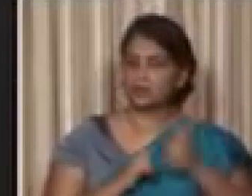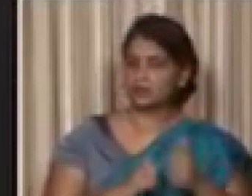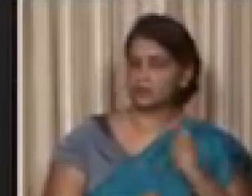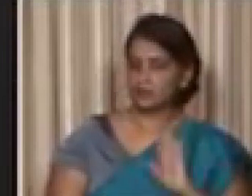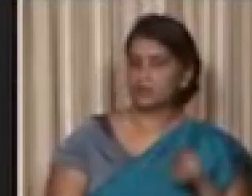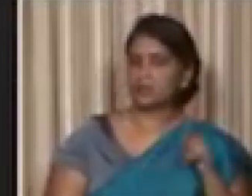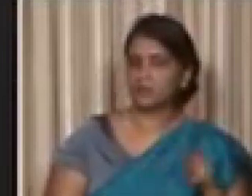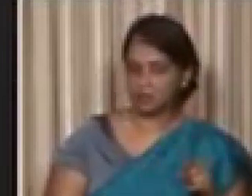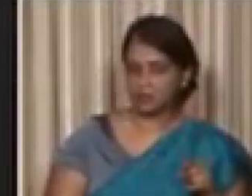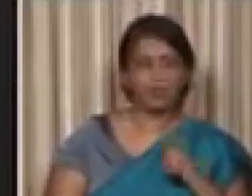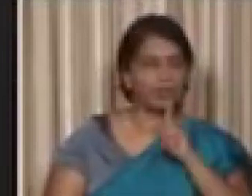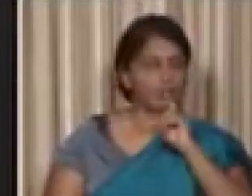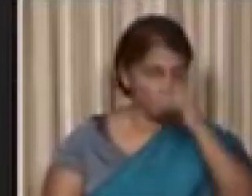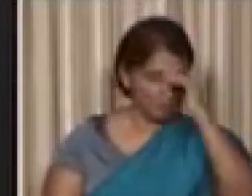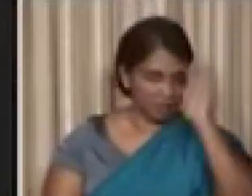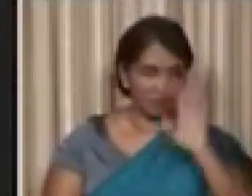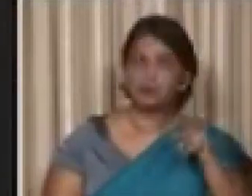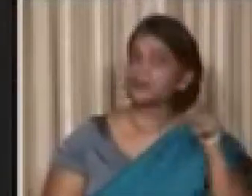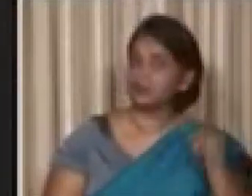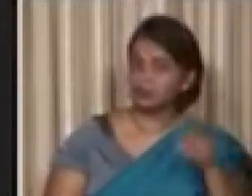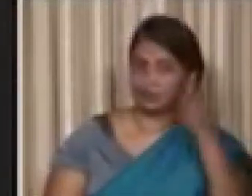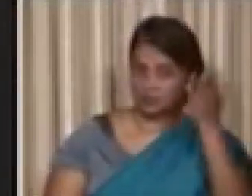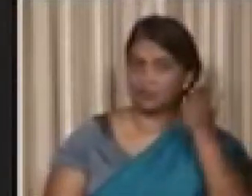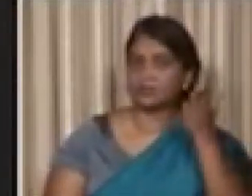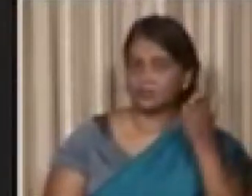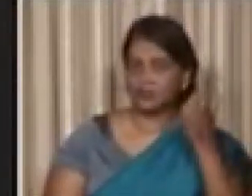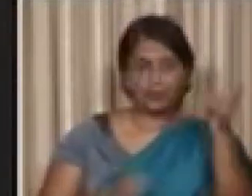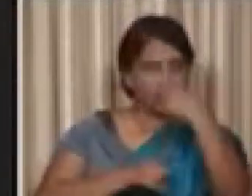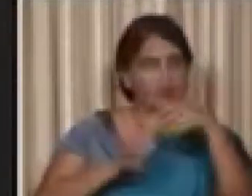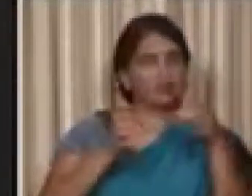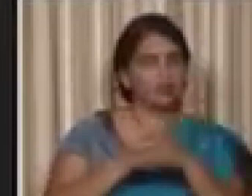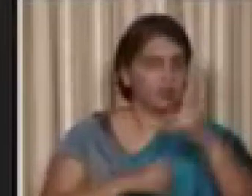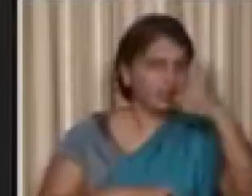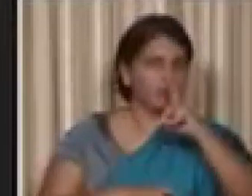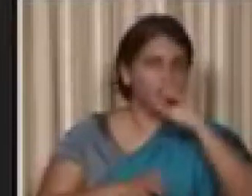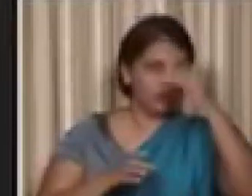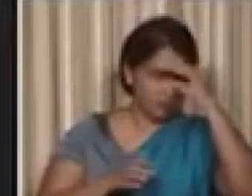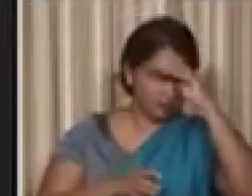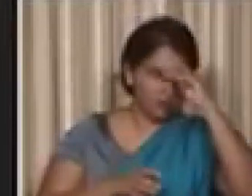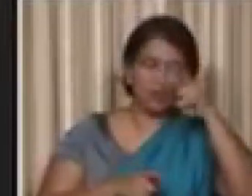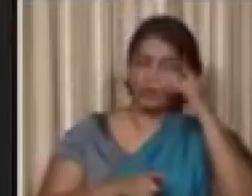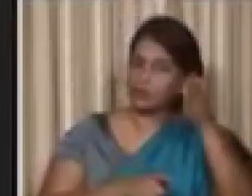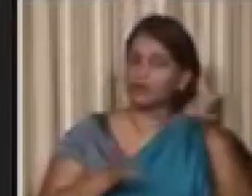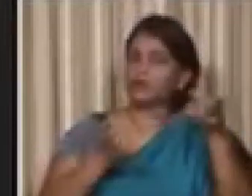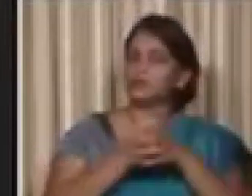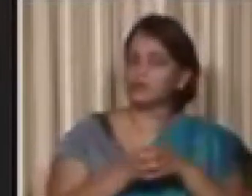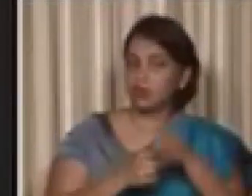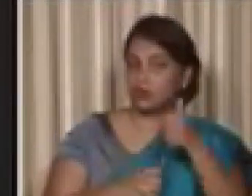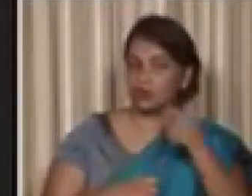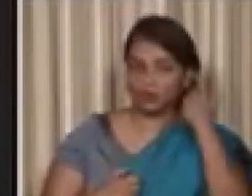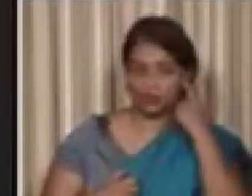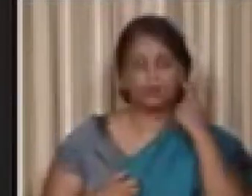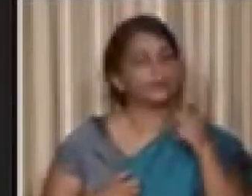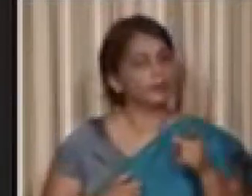කියලා. ඒ නිසා කතානායකතුමා සහ ඔබතුමා ඔබතුමාලා කණ්ඩායමටම නියෝජ්‍ය කතානායකතුමාත් ඔබතුමාත් මේ කාරණේ හොඳටම දන්නවා. ඒ